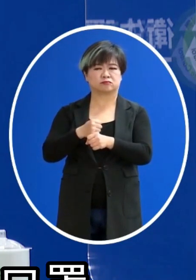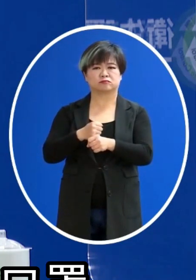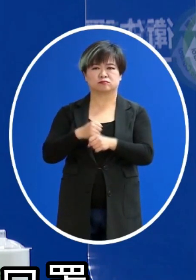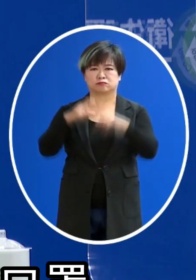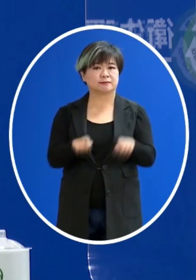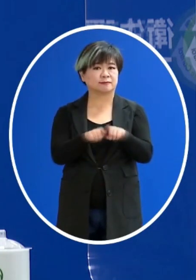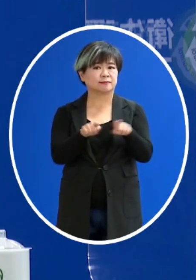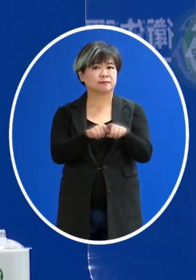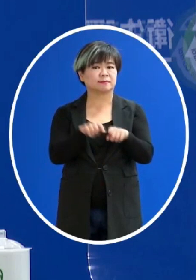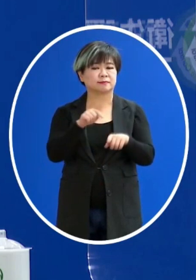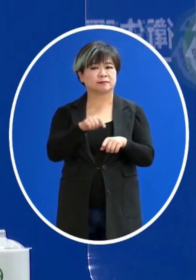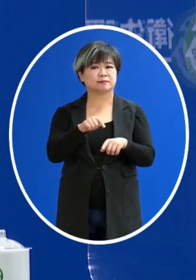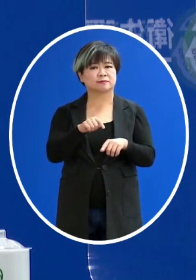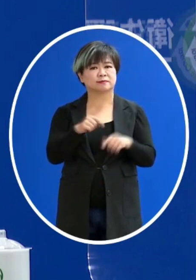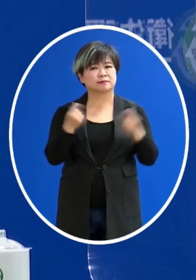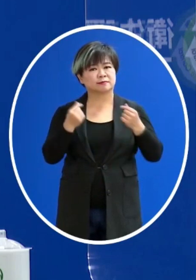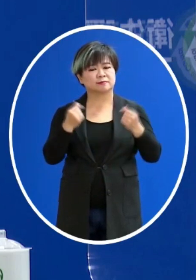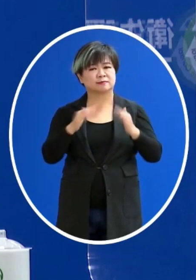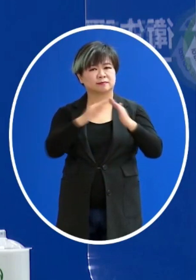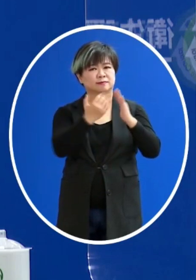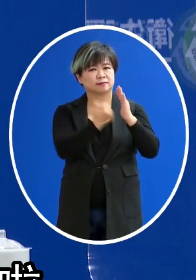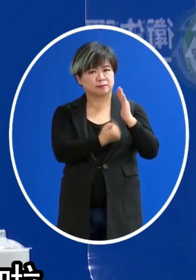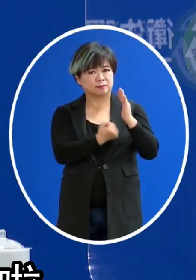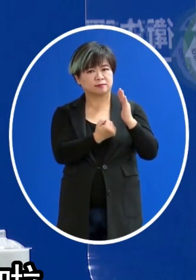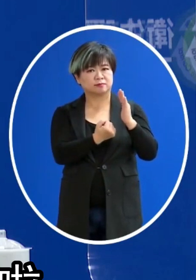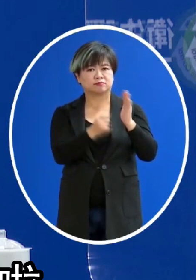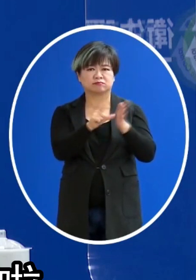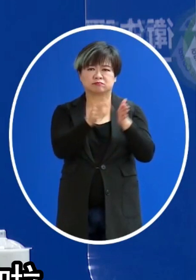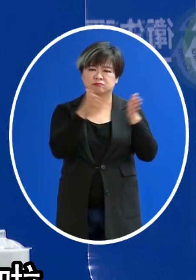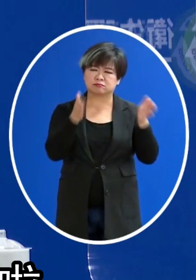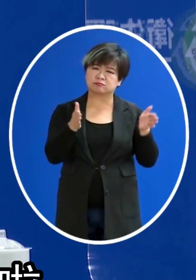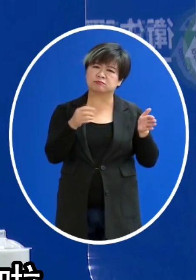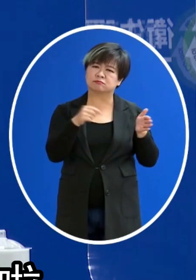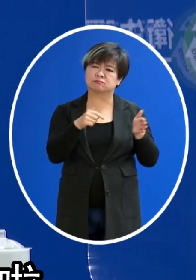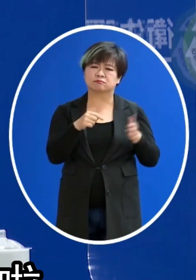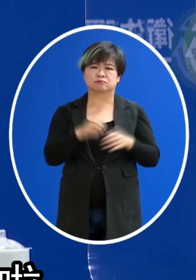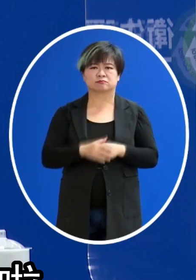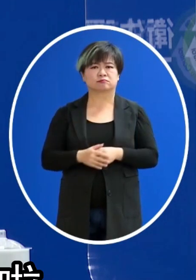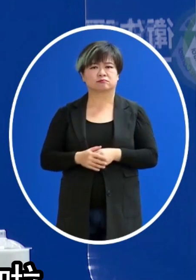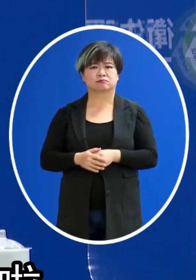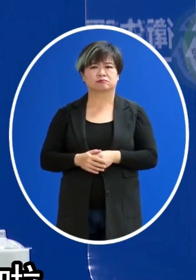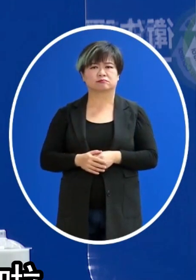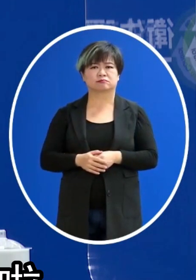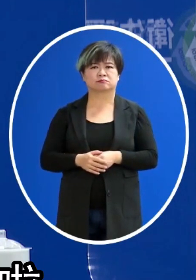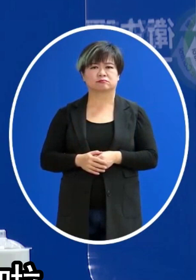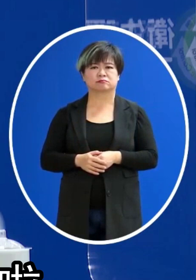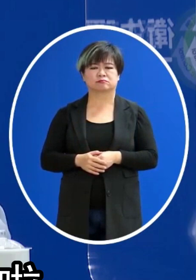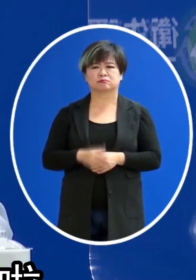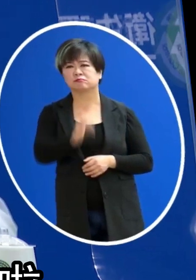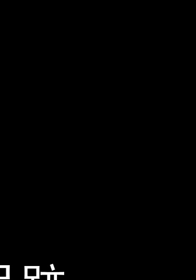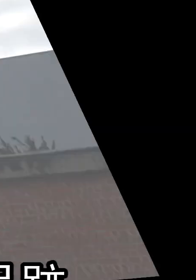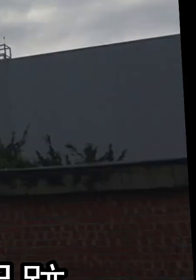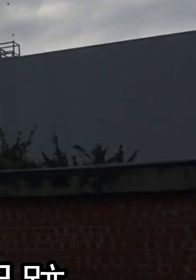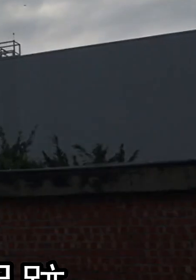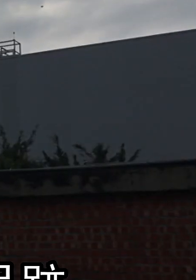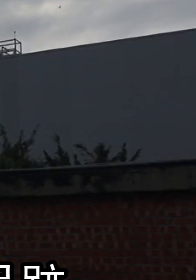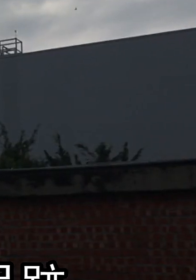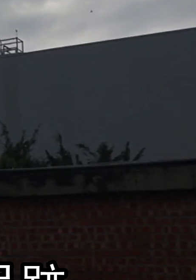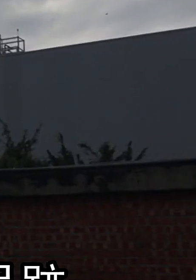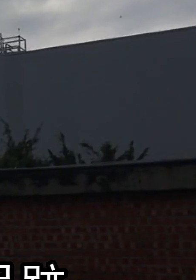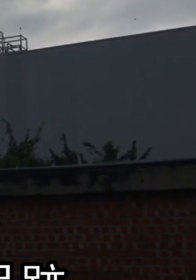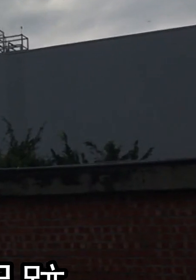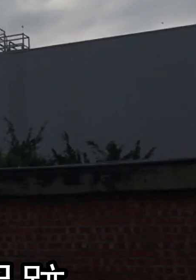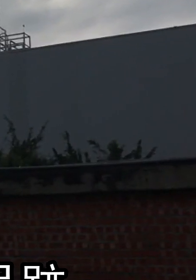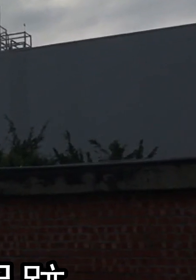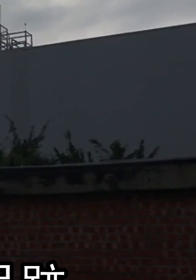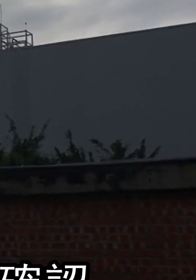戴口罩哦，平常在这个住家部分，也都有没有到处乱逛啦、啊、 至于其他更详